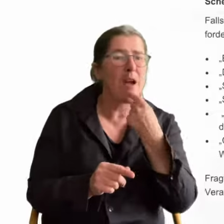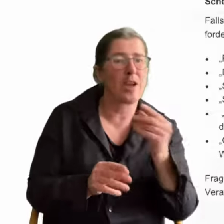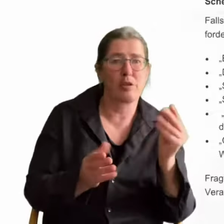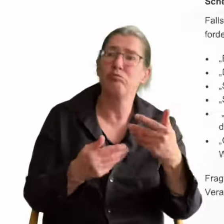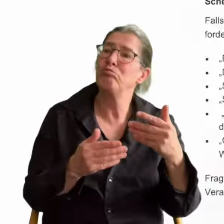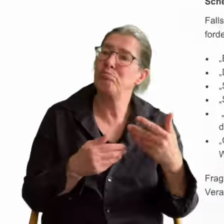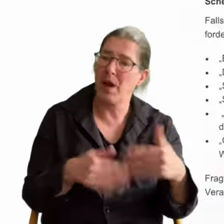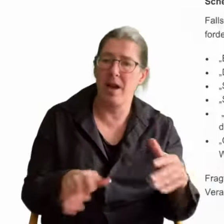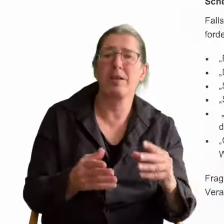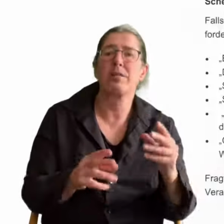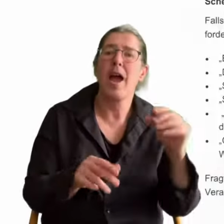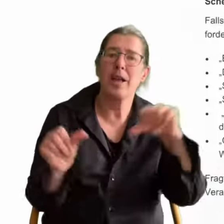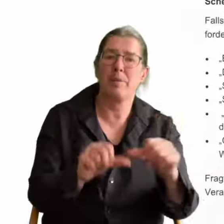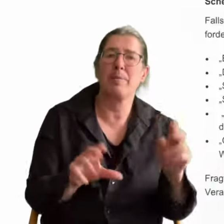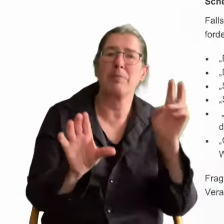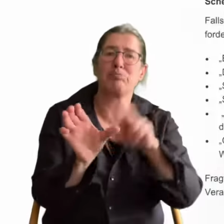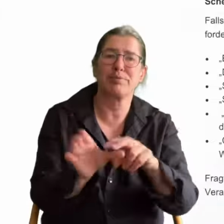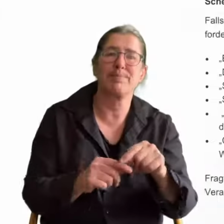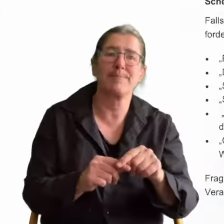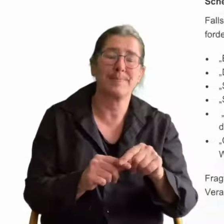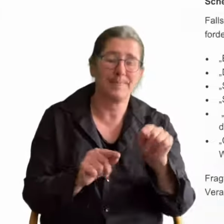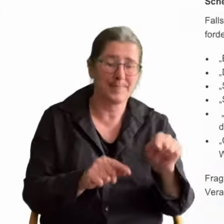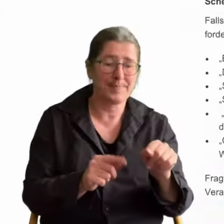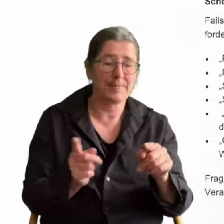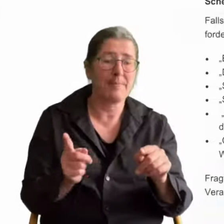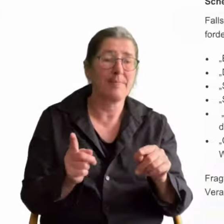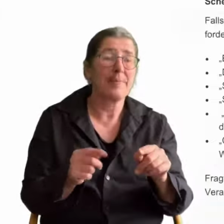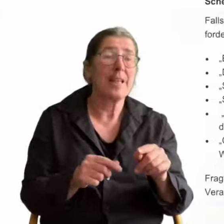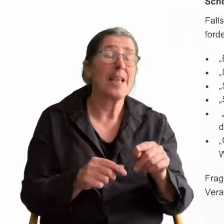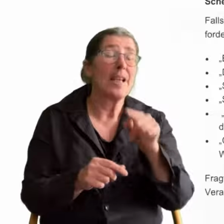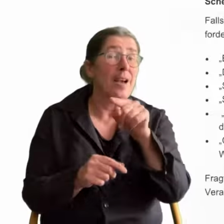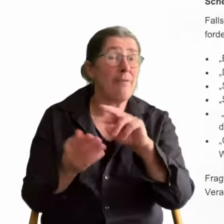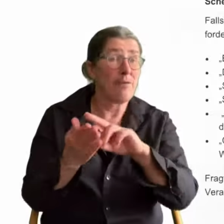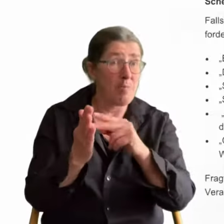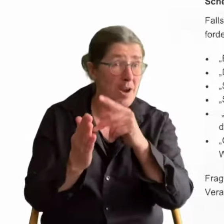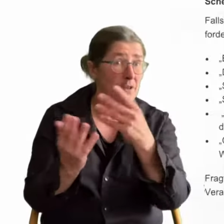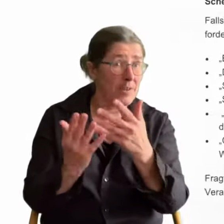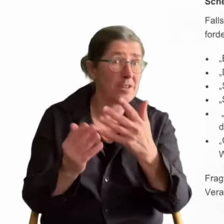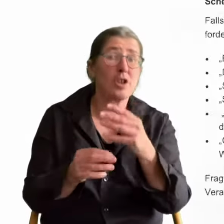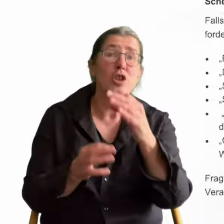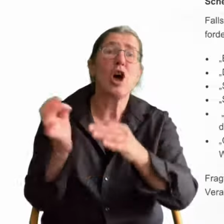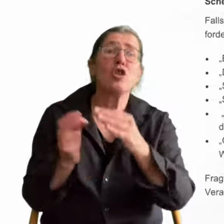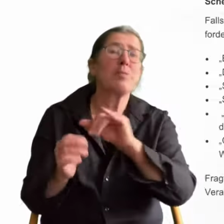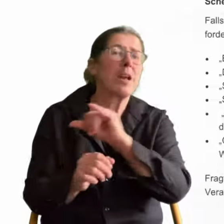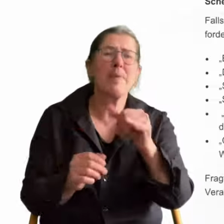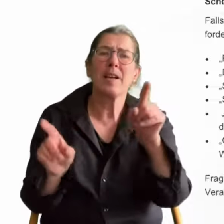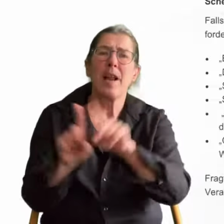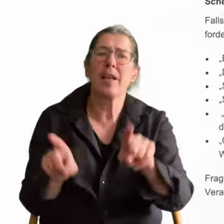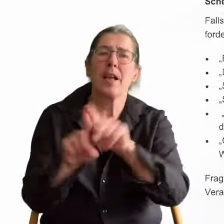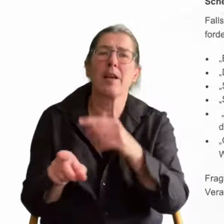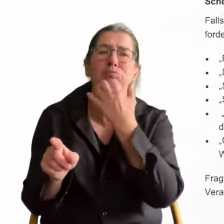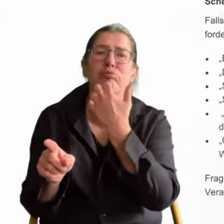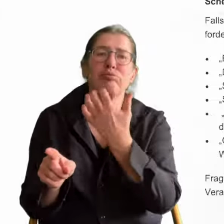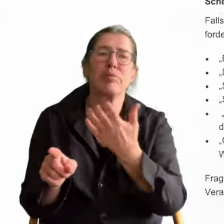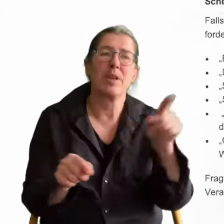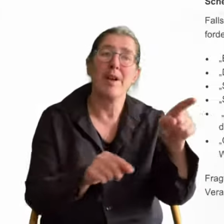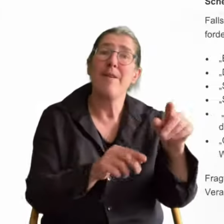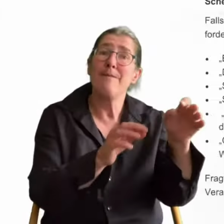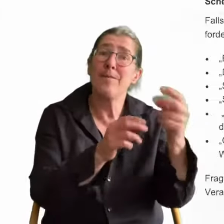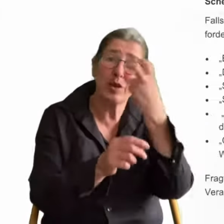teilgenommen haben es wurde in dem experiment vorbereitet dass die schauspieler immer dasselbe sagen und auch die versuchsleiter immer dasselbe sagen